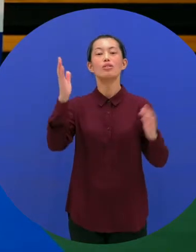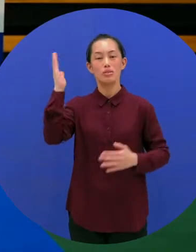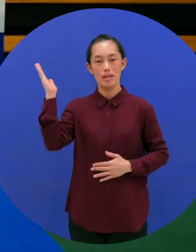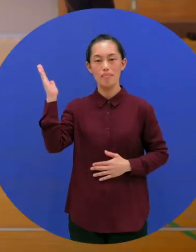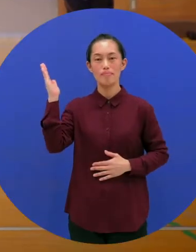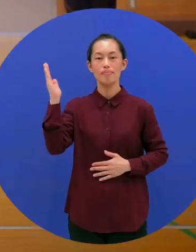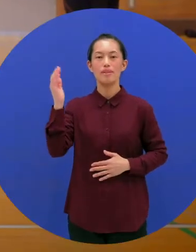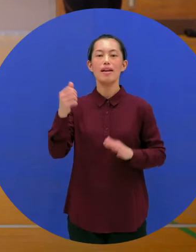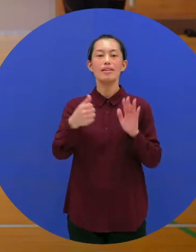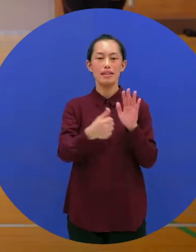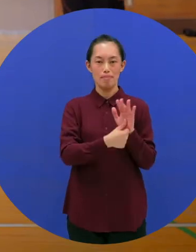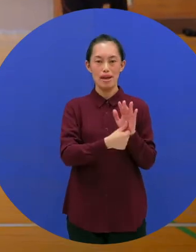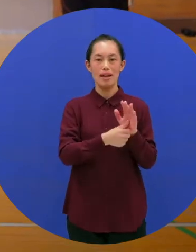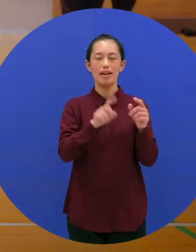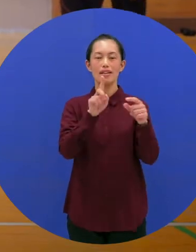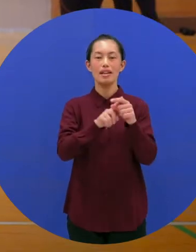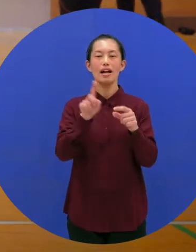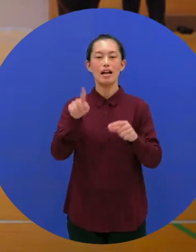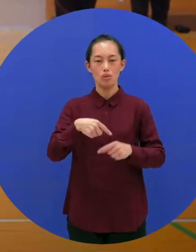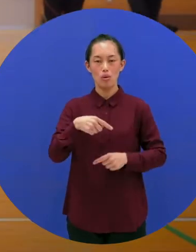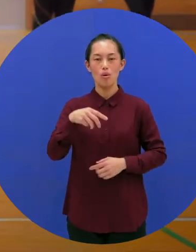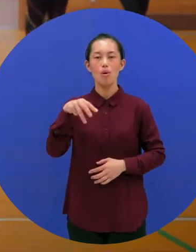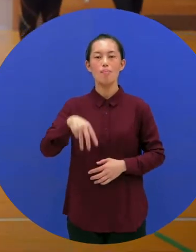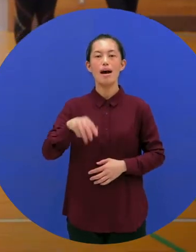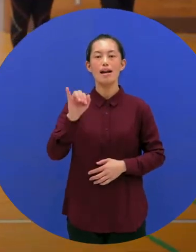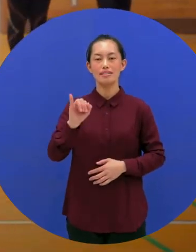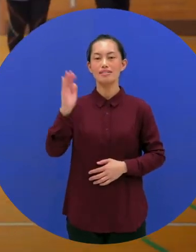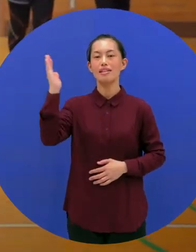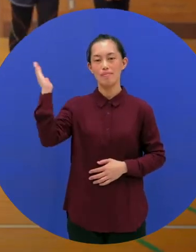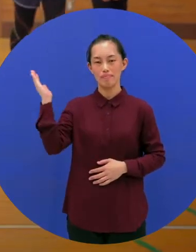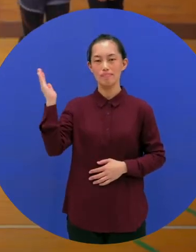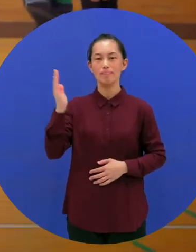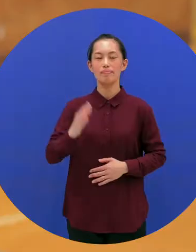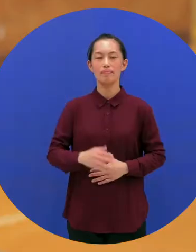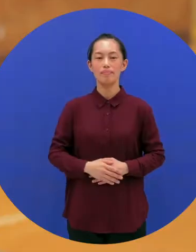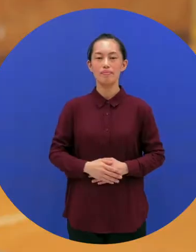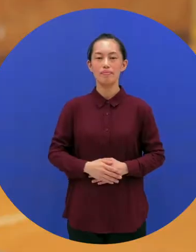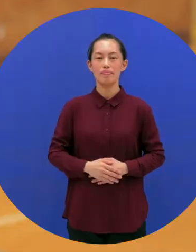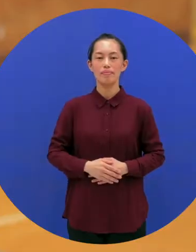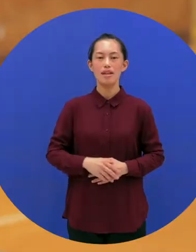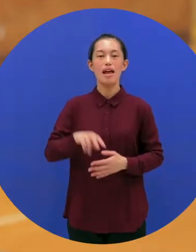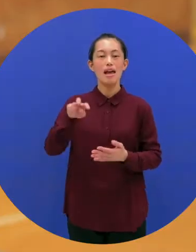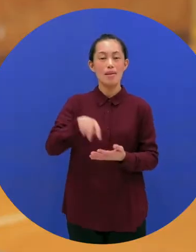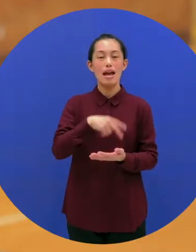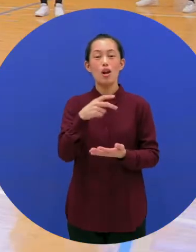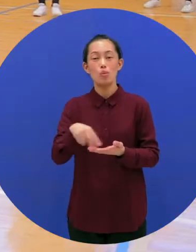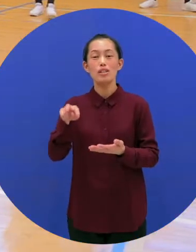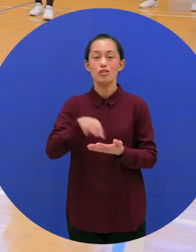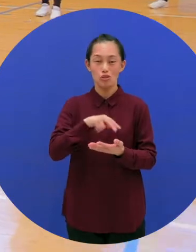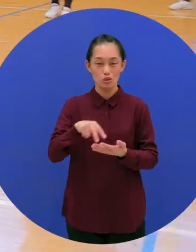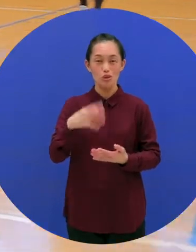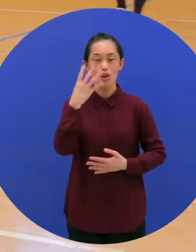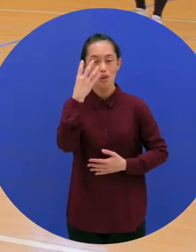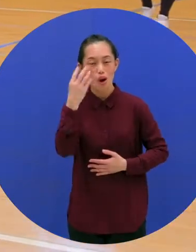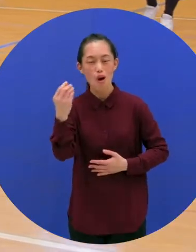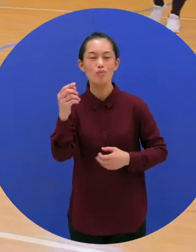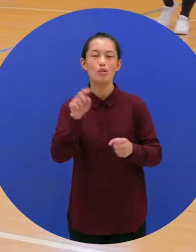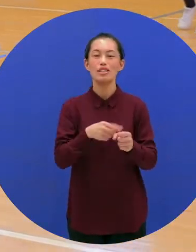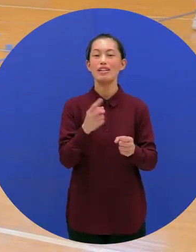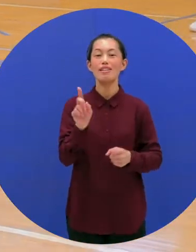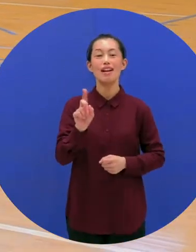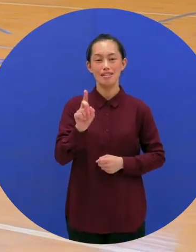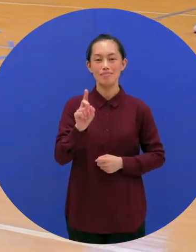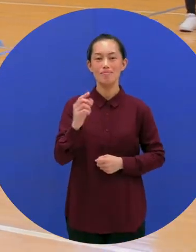さん、エアロビック全国大会出場、中野舞さんです。 姉が習っていたので、それが楽しそうだった